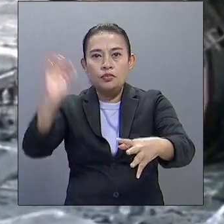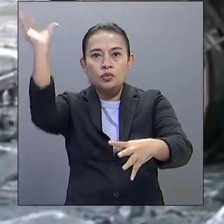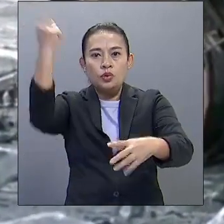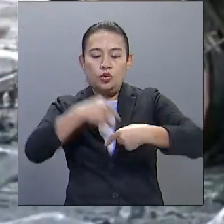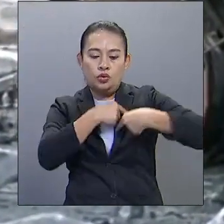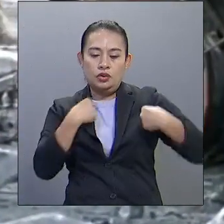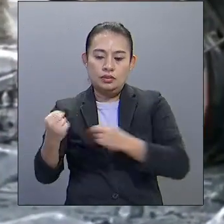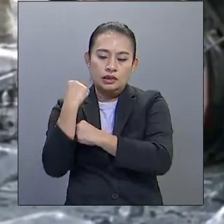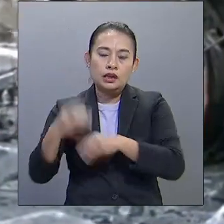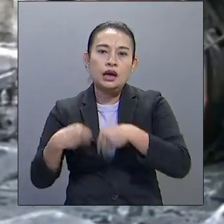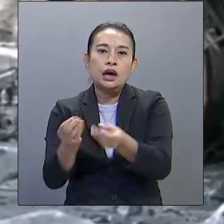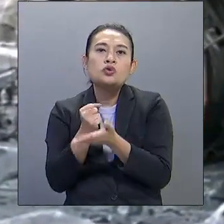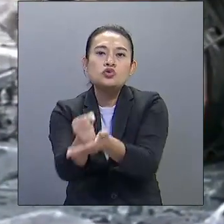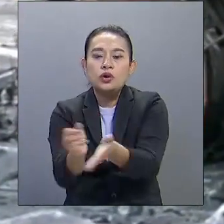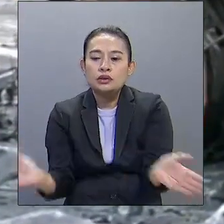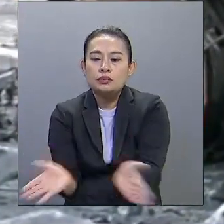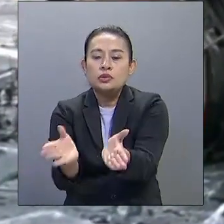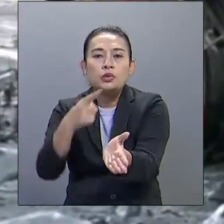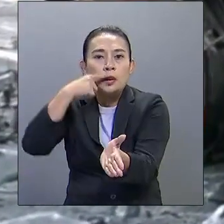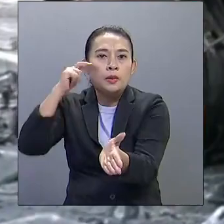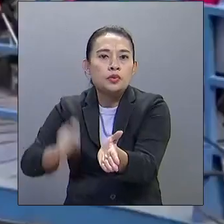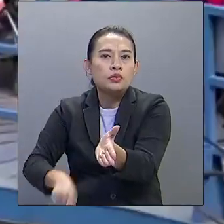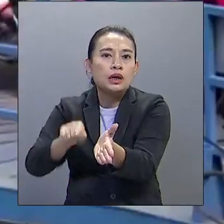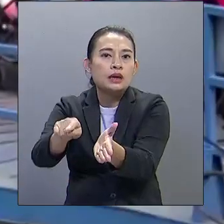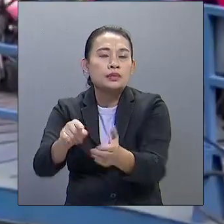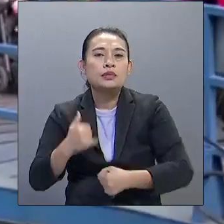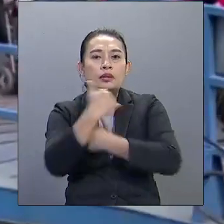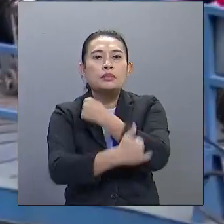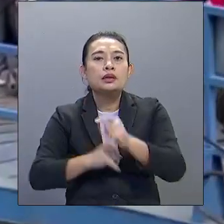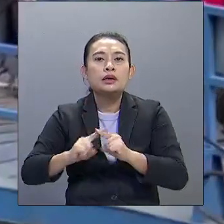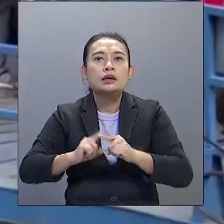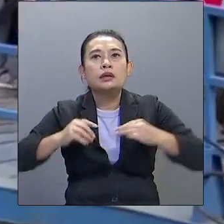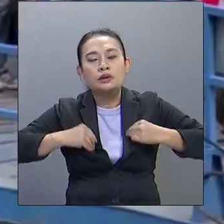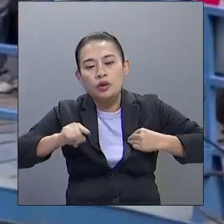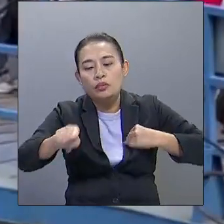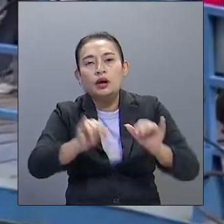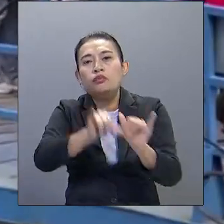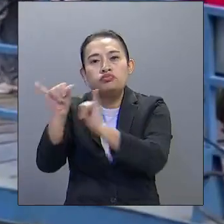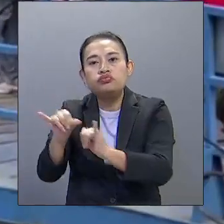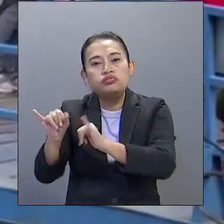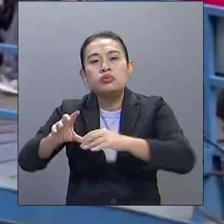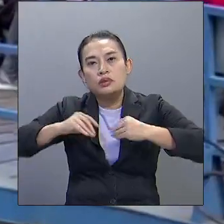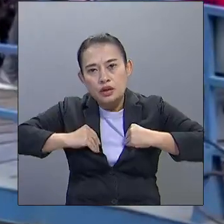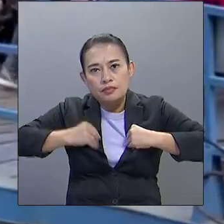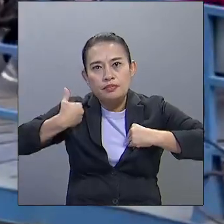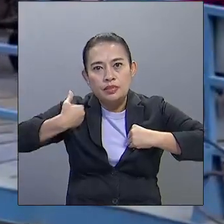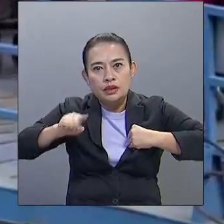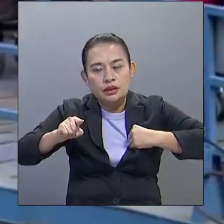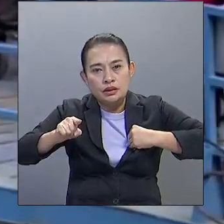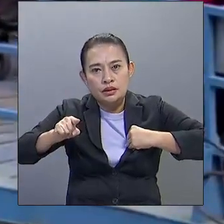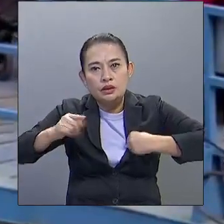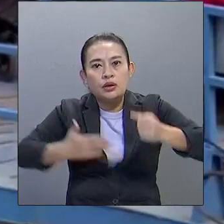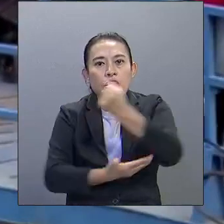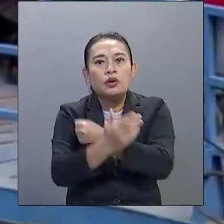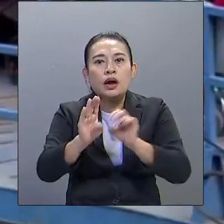สนับสนุนยูเครนอย่างเต็มที่ค่ะหลายประเทศยอมรับผู้อพยพจากยูเครนแบบไม่มีเงื่อนไขเปิดทางให้ขอลี้ภัย